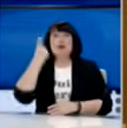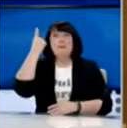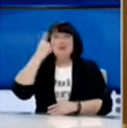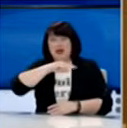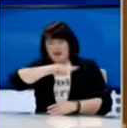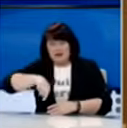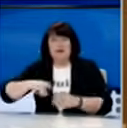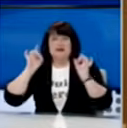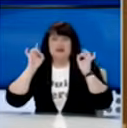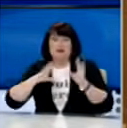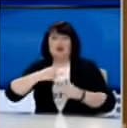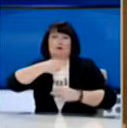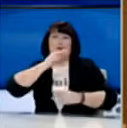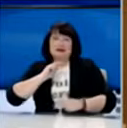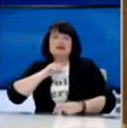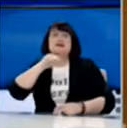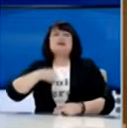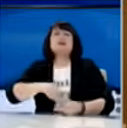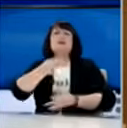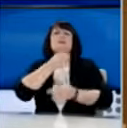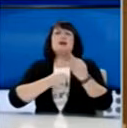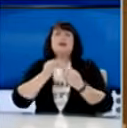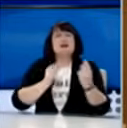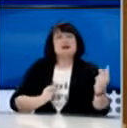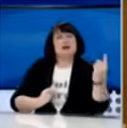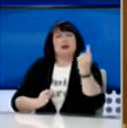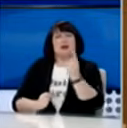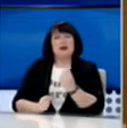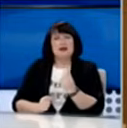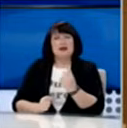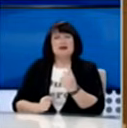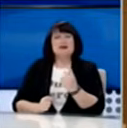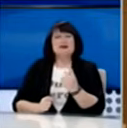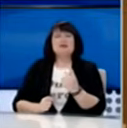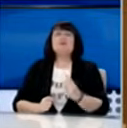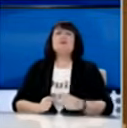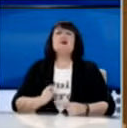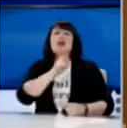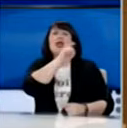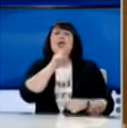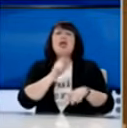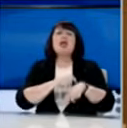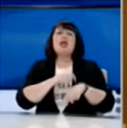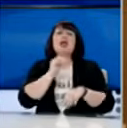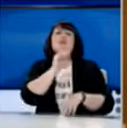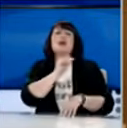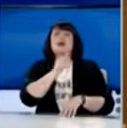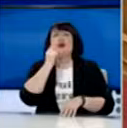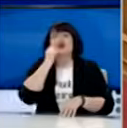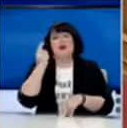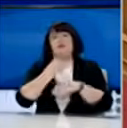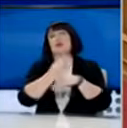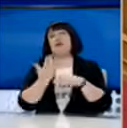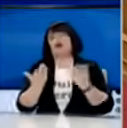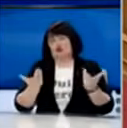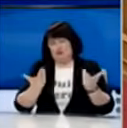μία. Και σήμερα μας είπατε ότι εμφανιστήκατε γιατί σας έκανε επίκαιρη ερώτηση τον Νοέμβριο το